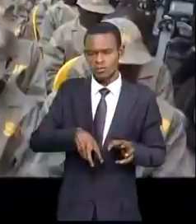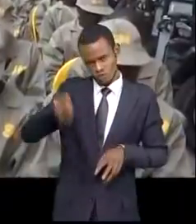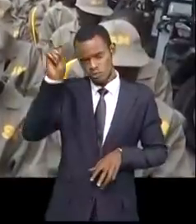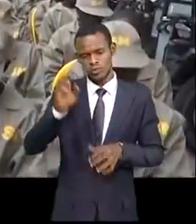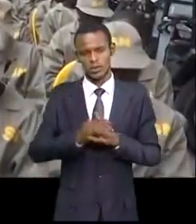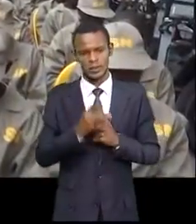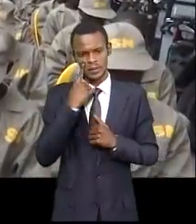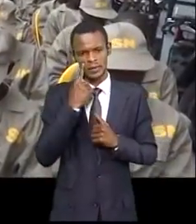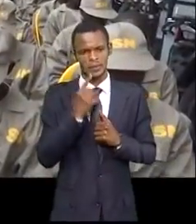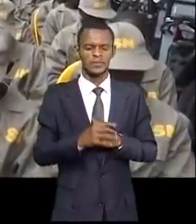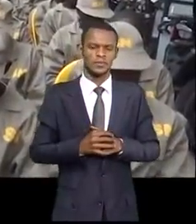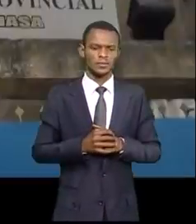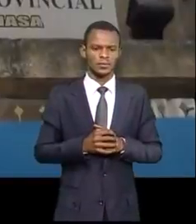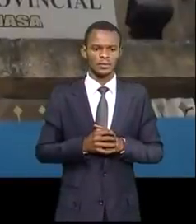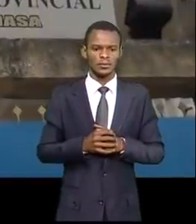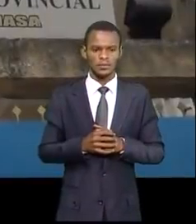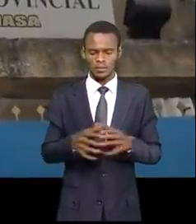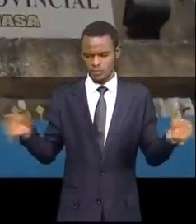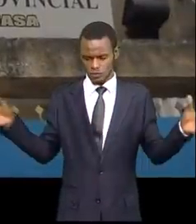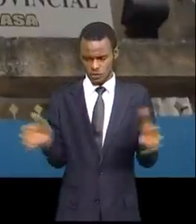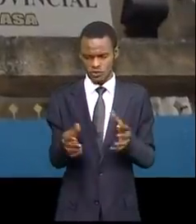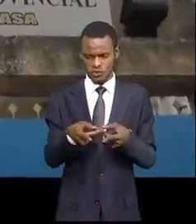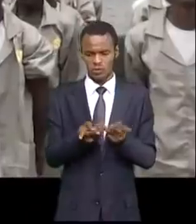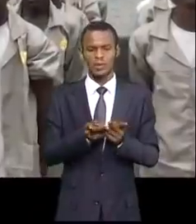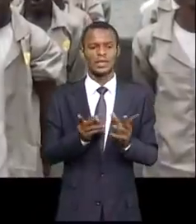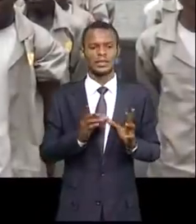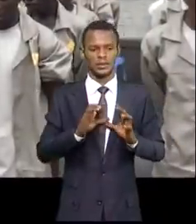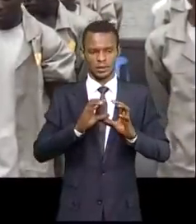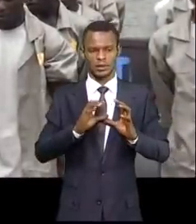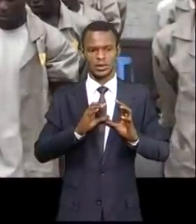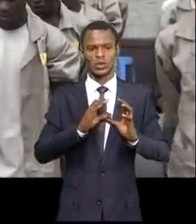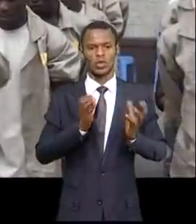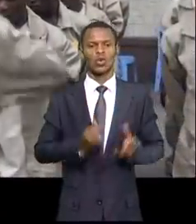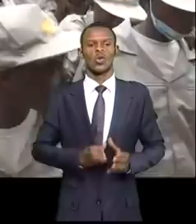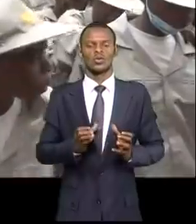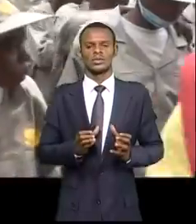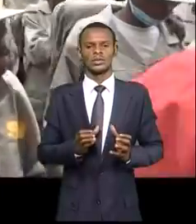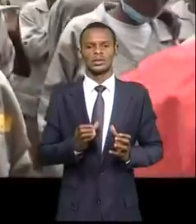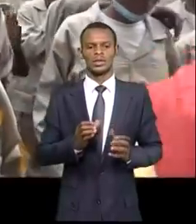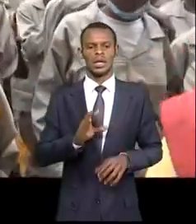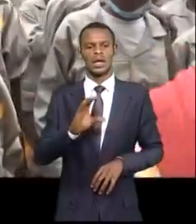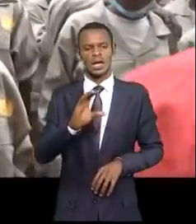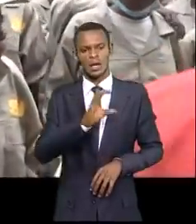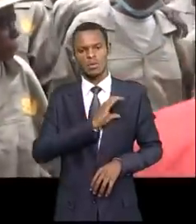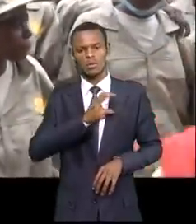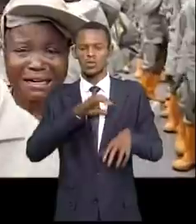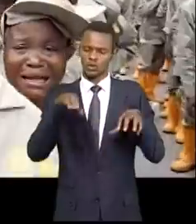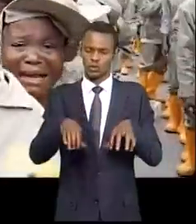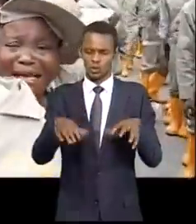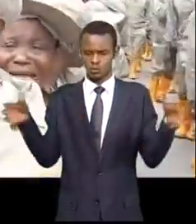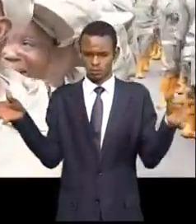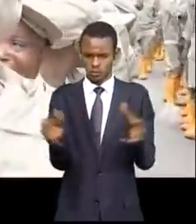mis en place permis n'est au commissariat provincial de la police nationale congolaise ville de kinshasa des coûts n'a